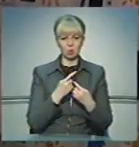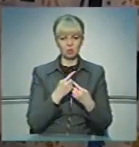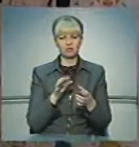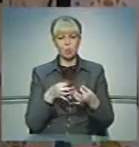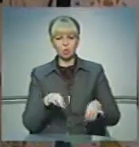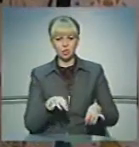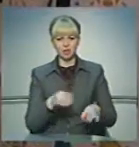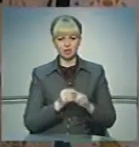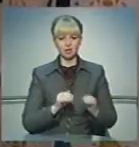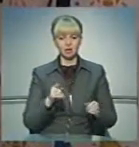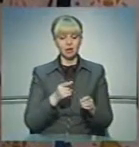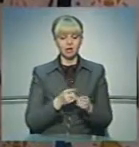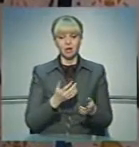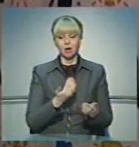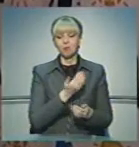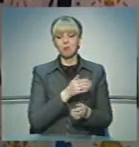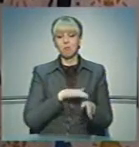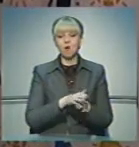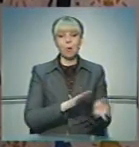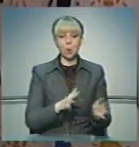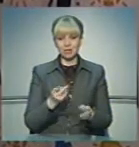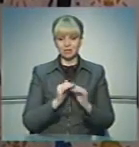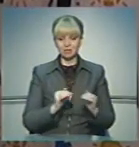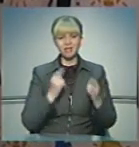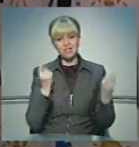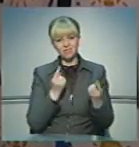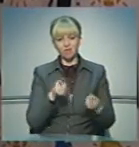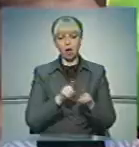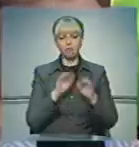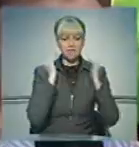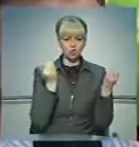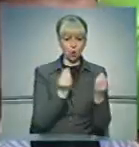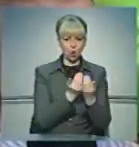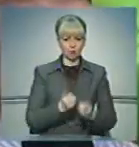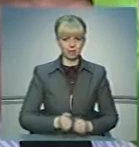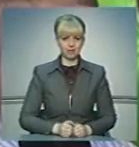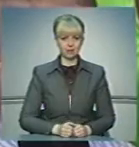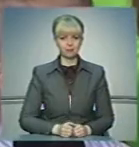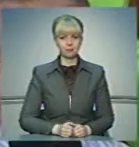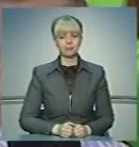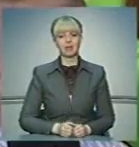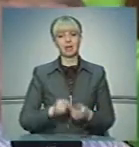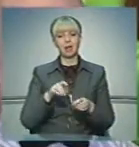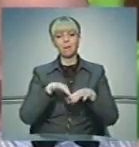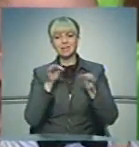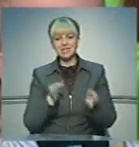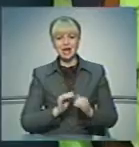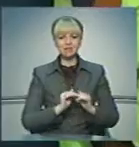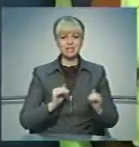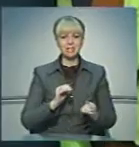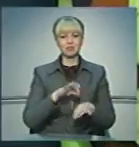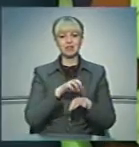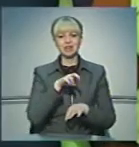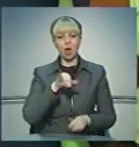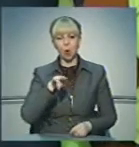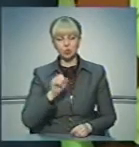таких дітей. Це для них ціла подія для цих дітей, тому що зазвичай вони ізольовані. На схильності до мистецтва діток з синдромом